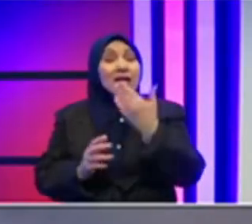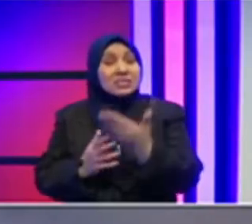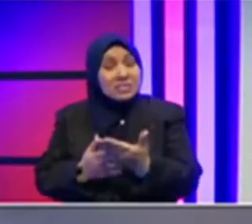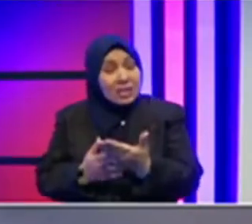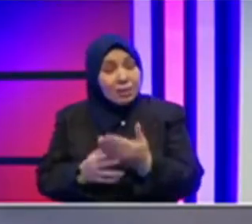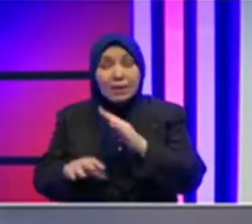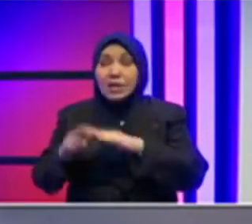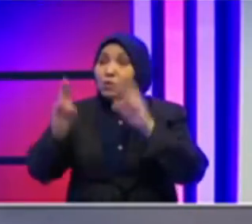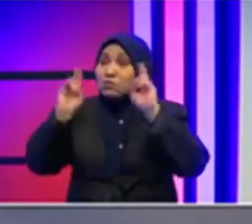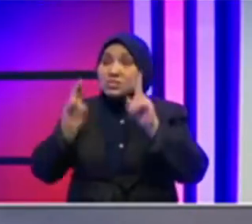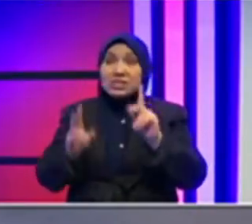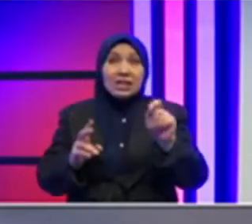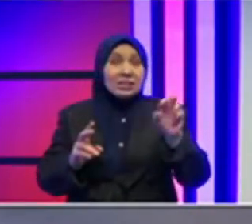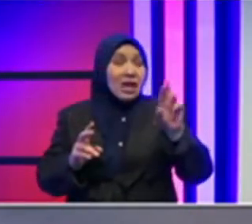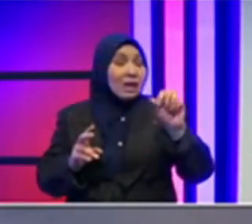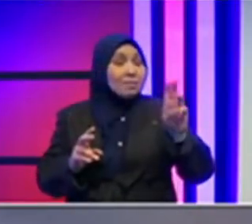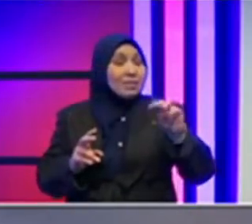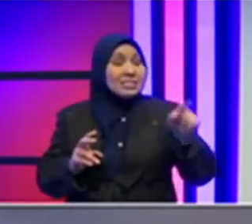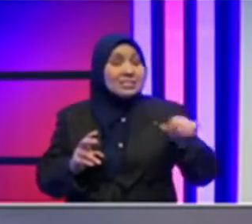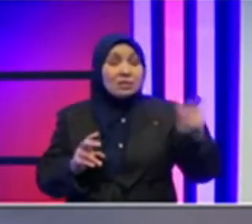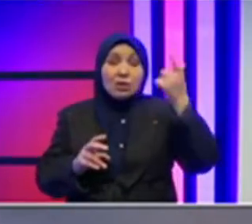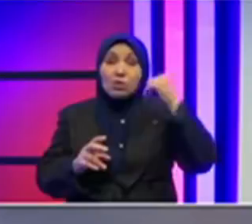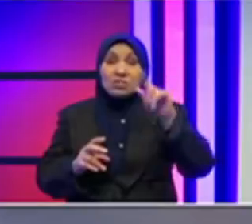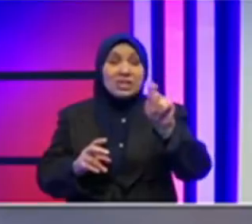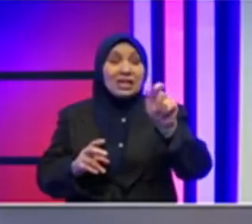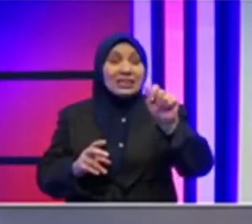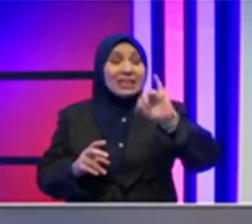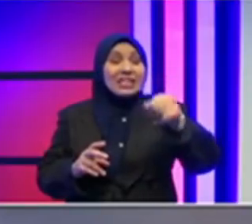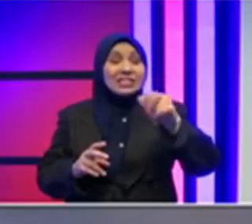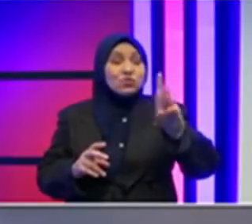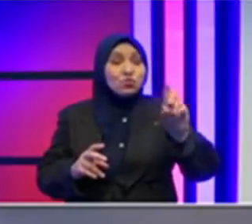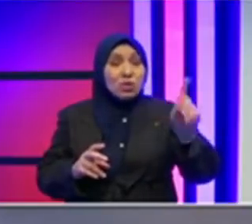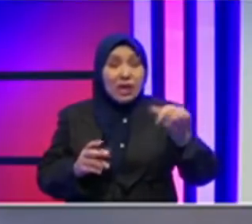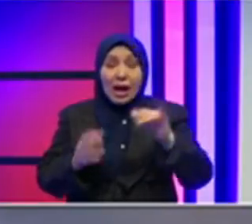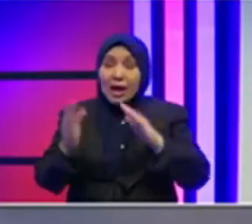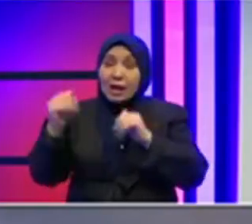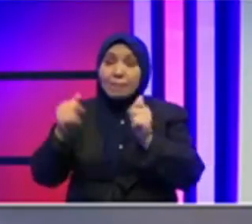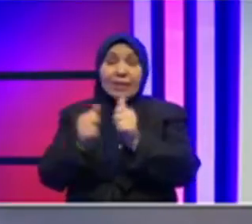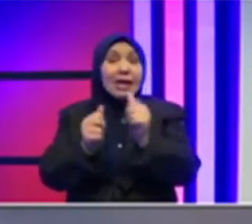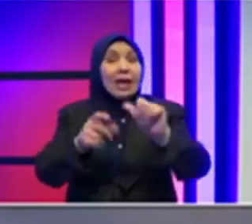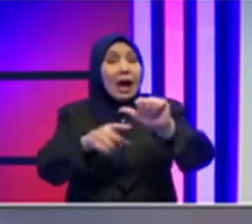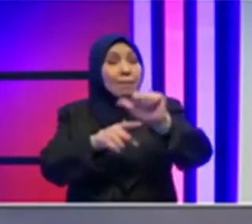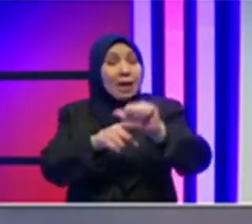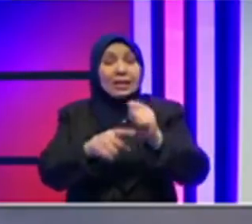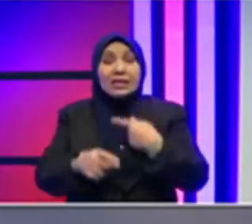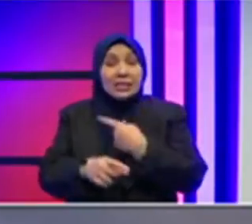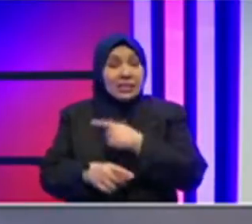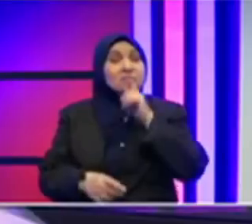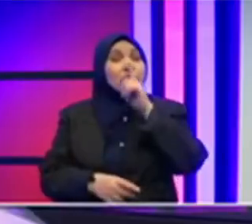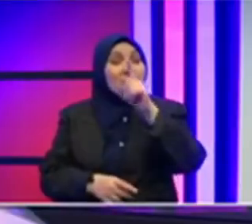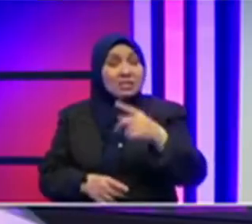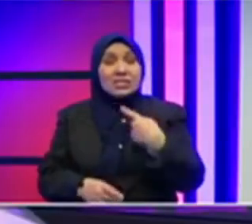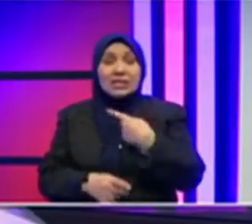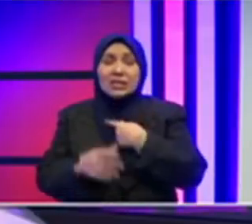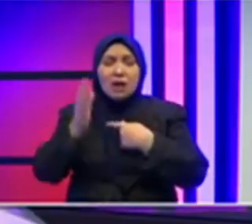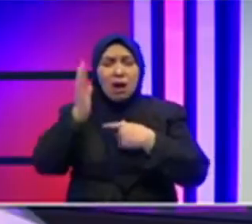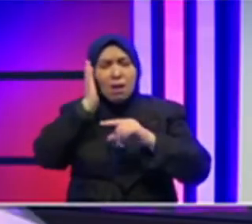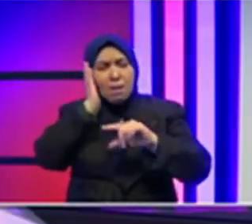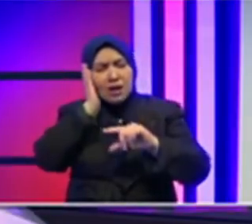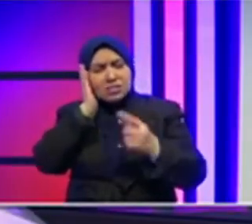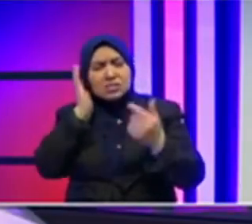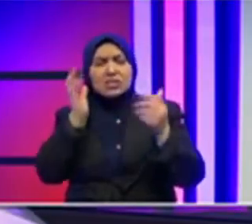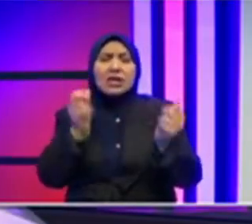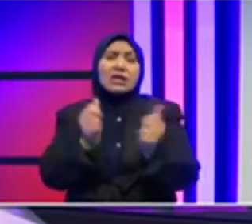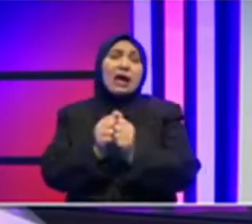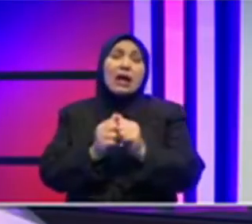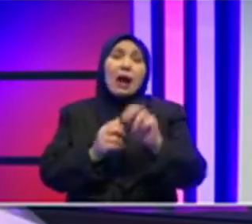bersama tajwid sebentar tadi. Ya. Moga-moga dengan amal kita Ustaz, ya, sebenarnya kita baca dengan makhraj yang betul